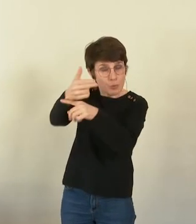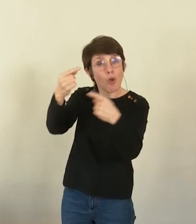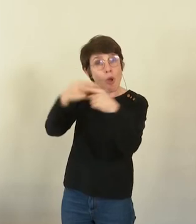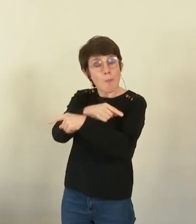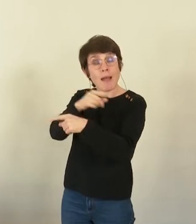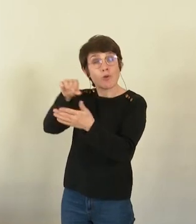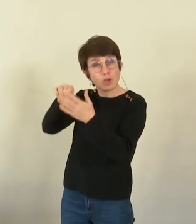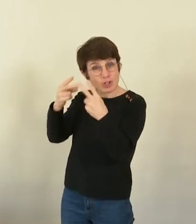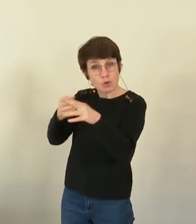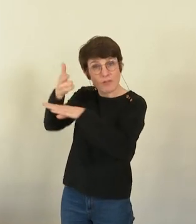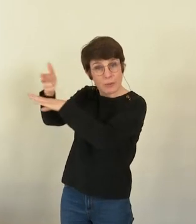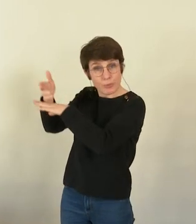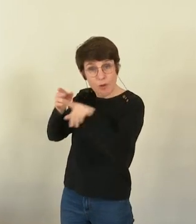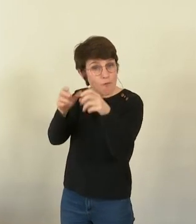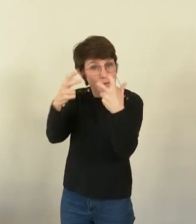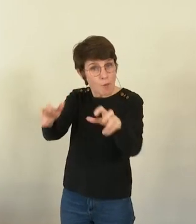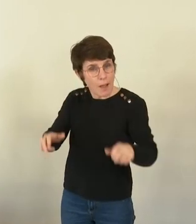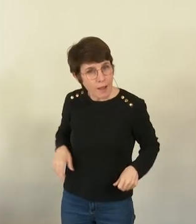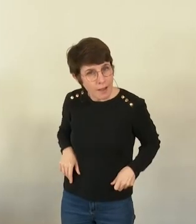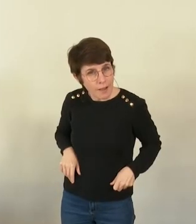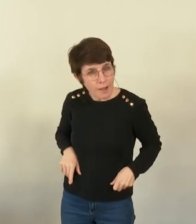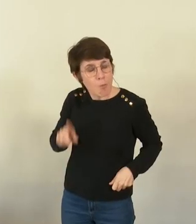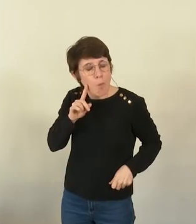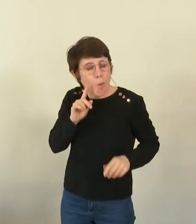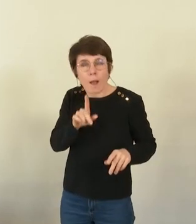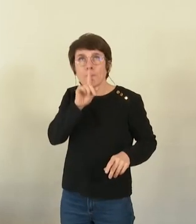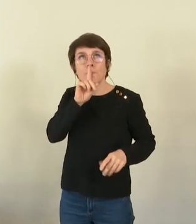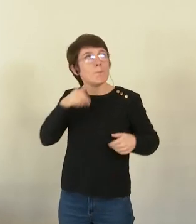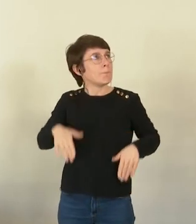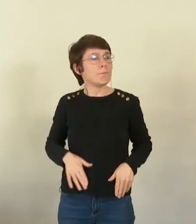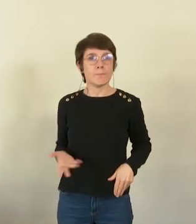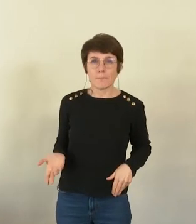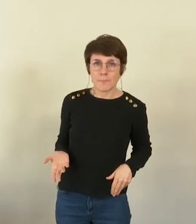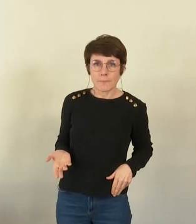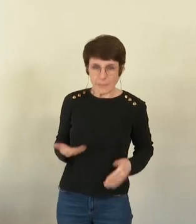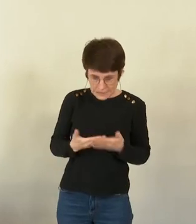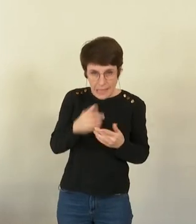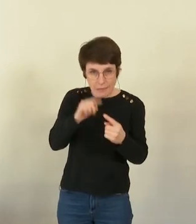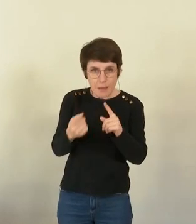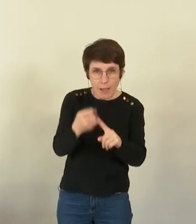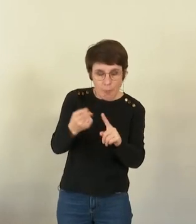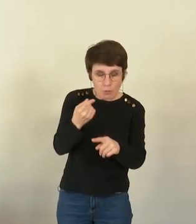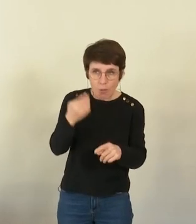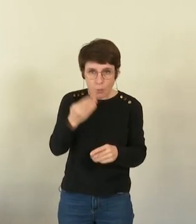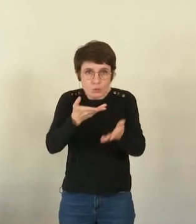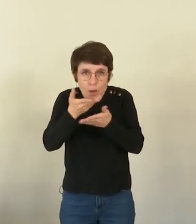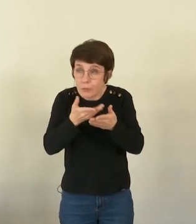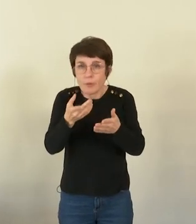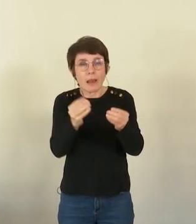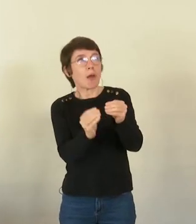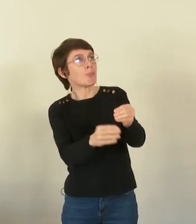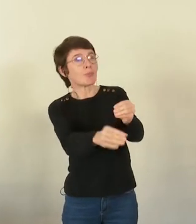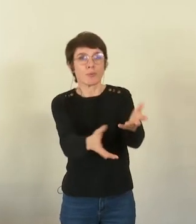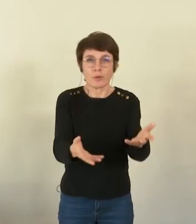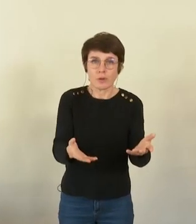avoir lieu au conseil municipal il n'a lieu qu'à l'extérieur et donc les sujets qui qui nous préoccupent il ne figurent pas ici on pourrait